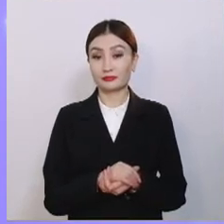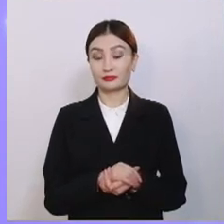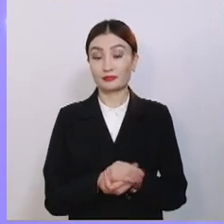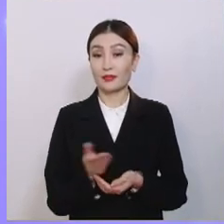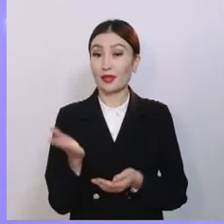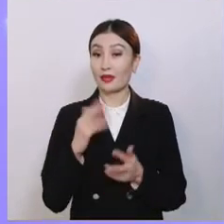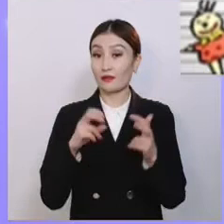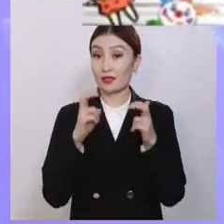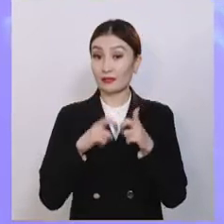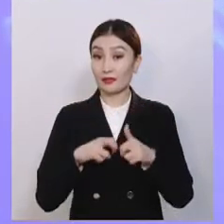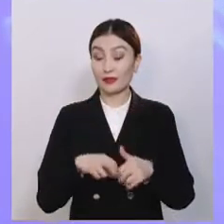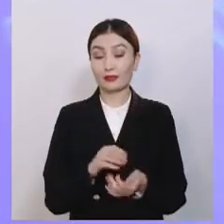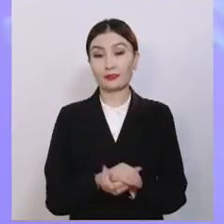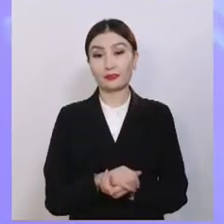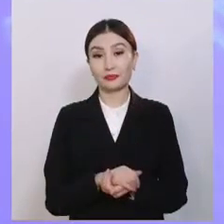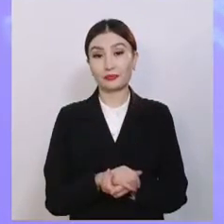Давайте проверим.